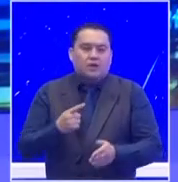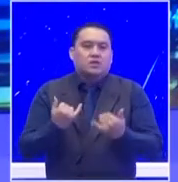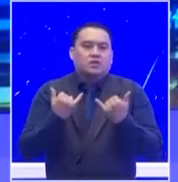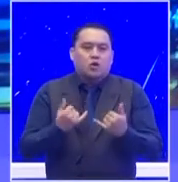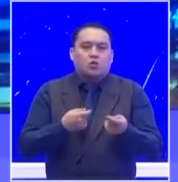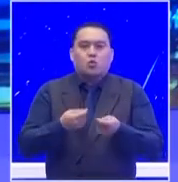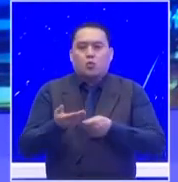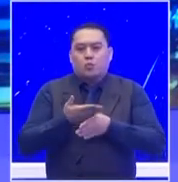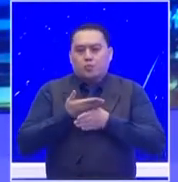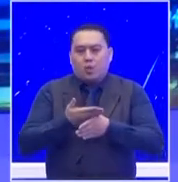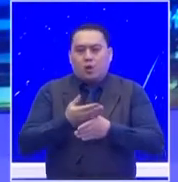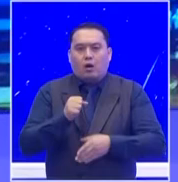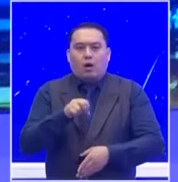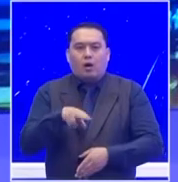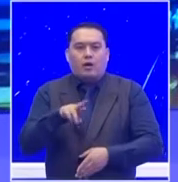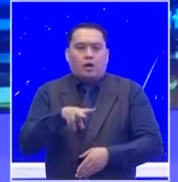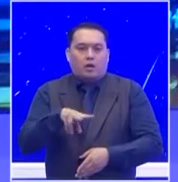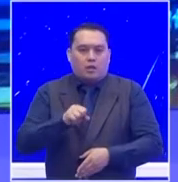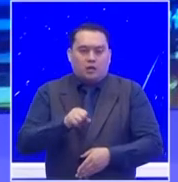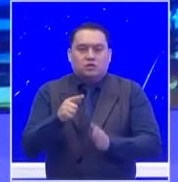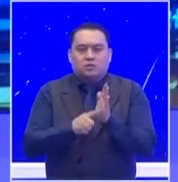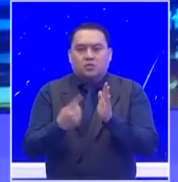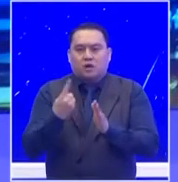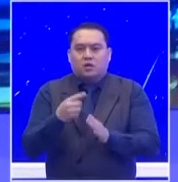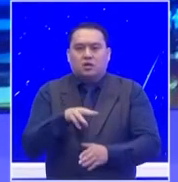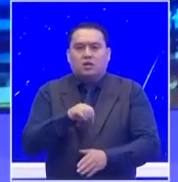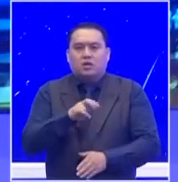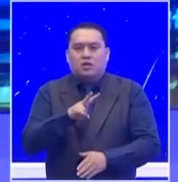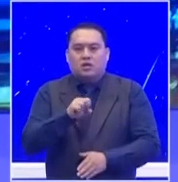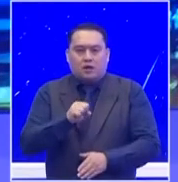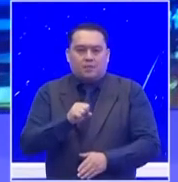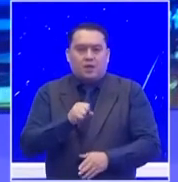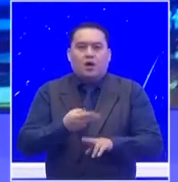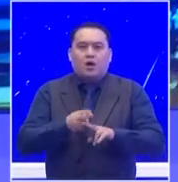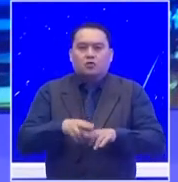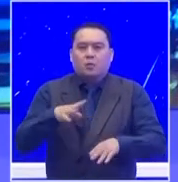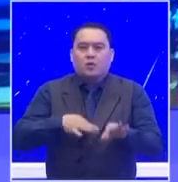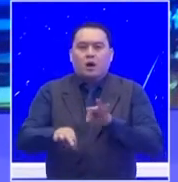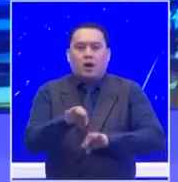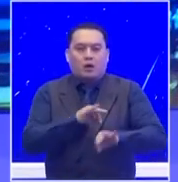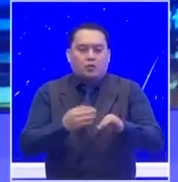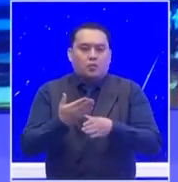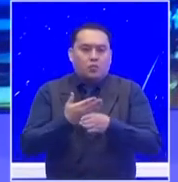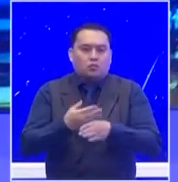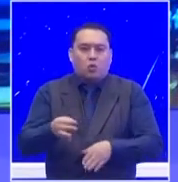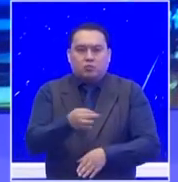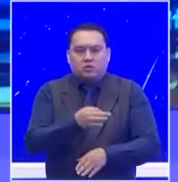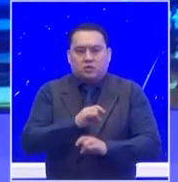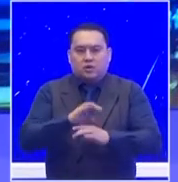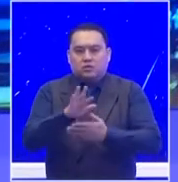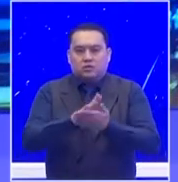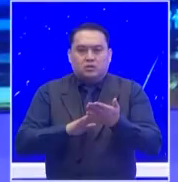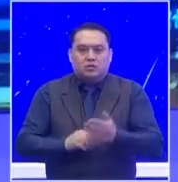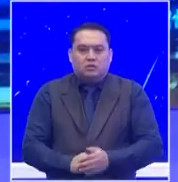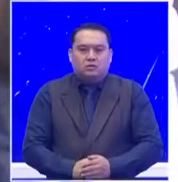раз руку помощи клуб «Аяла» протянул 71-летней Нине Никифоровой. Какие еще проекты реализуют волонтеры области, расскажет Тамир